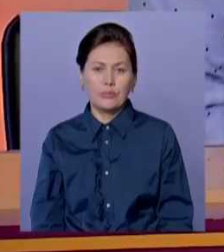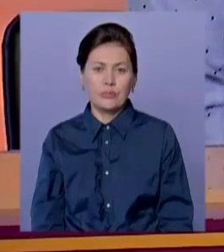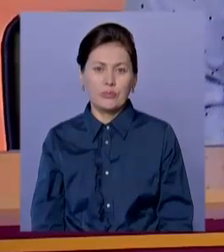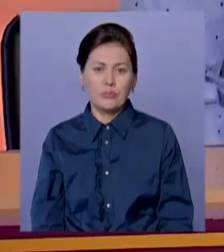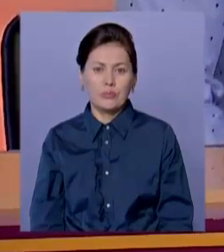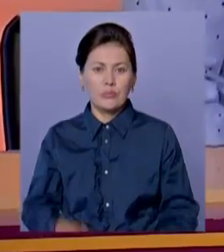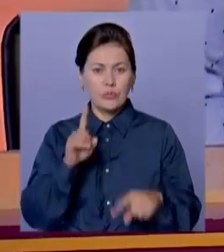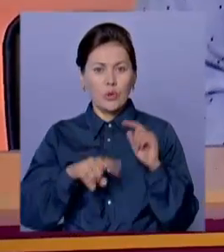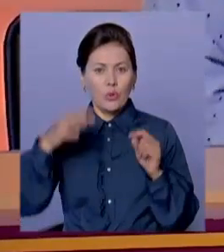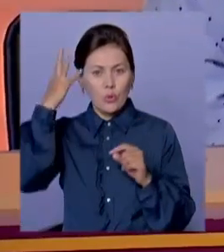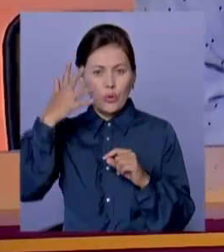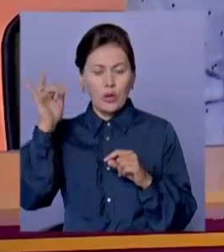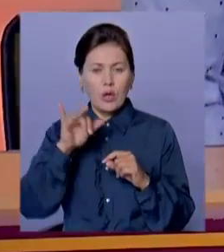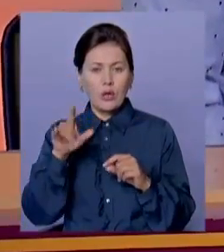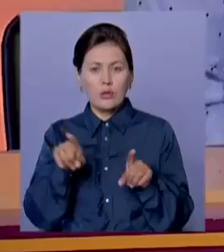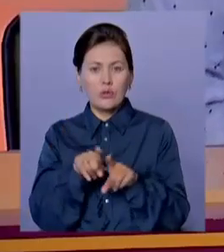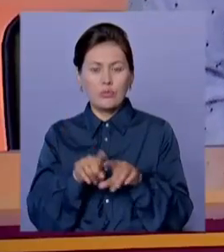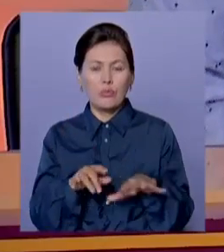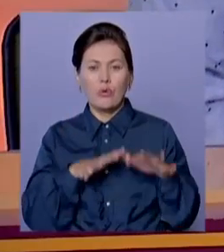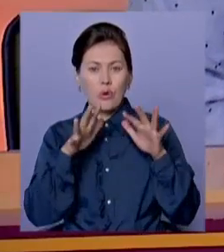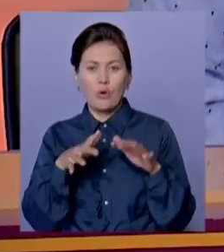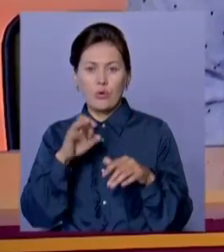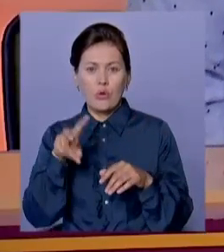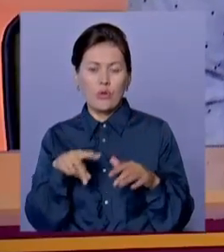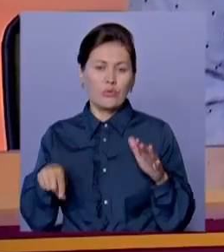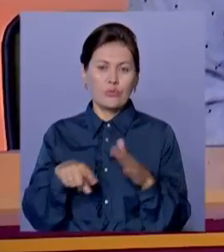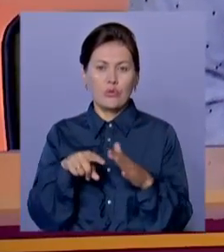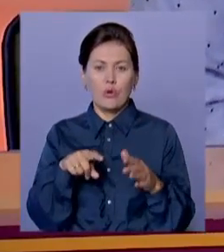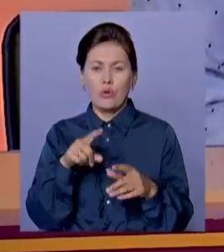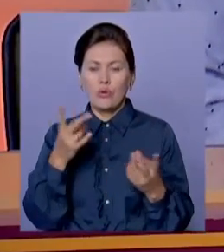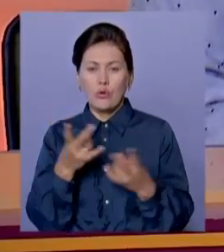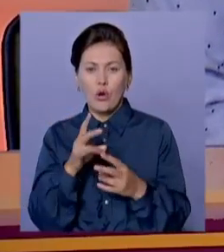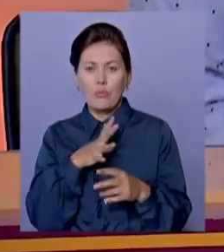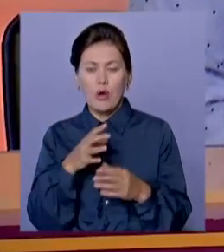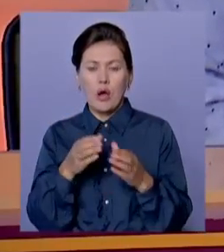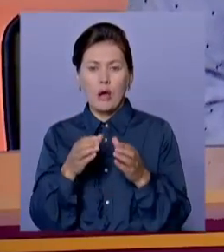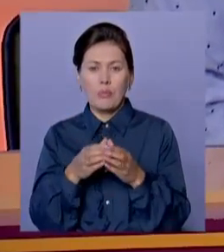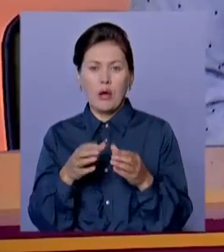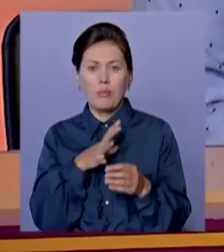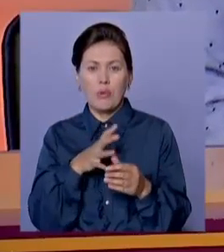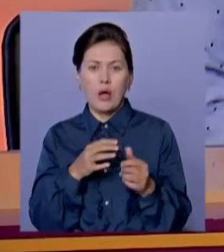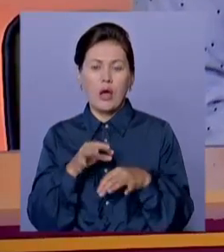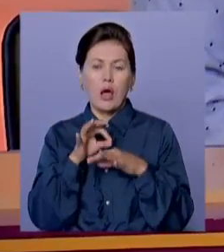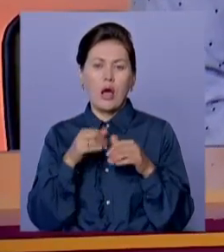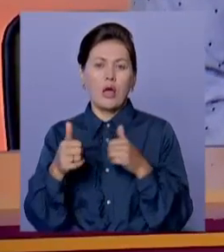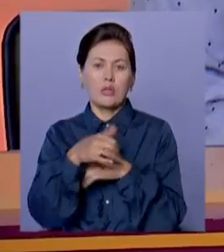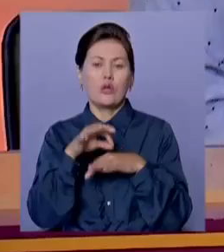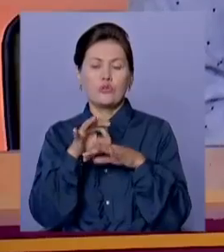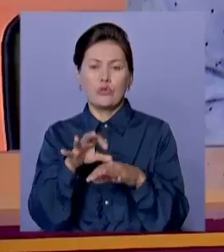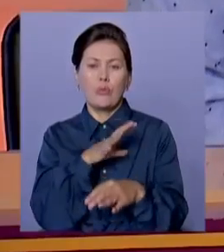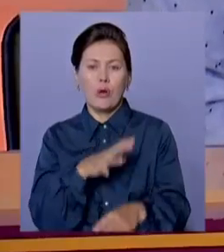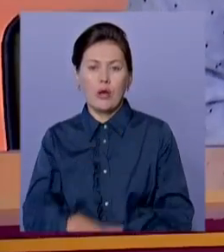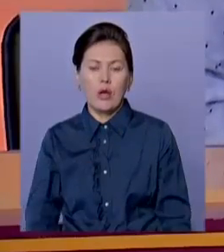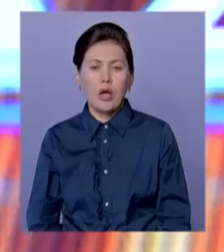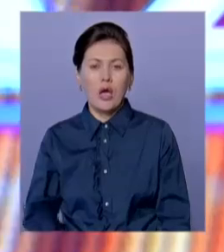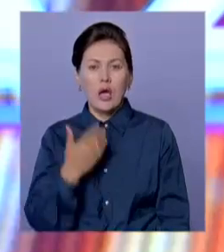тез ойланып, маған шабуылшыларға тез гол соғу керек. Сол команданы алдыға сүйреп. Енді сізге